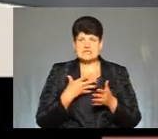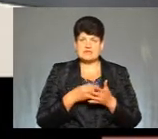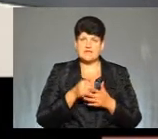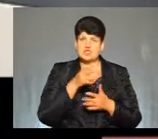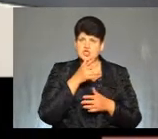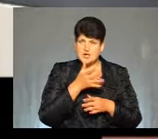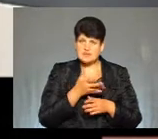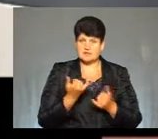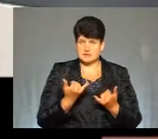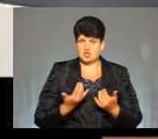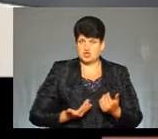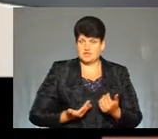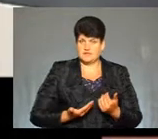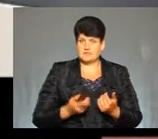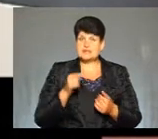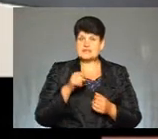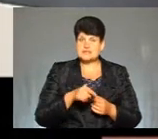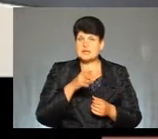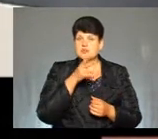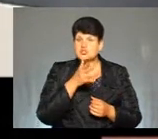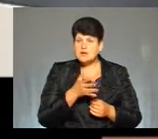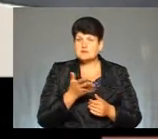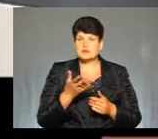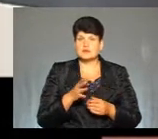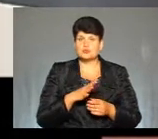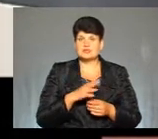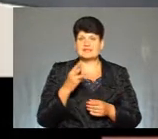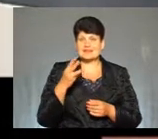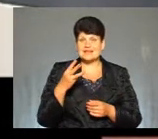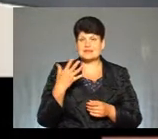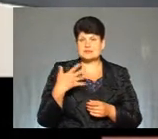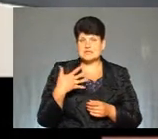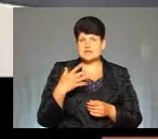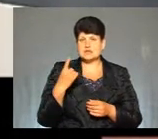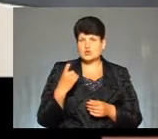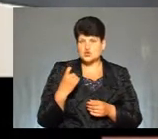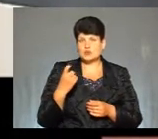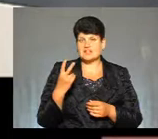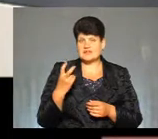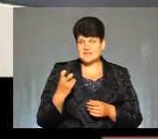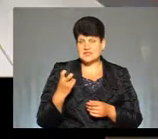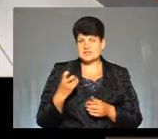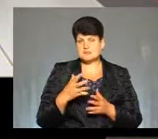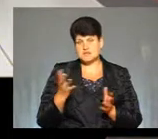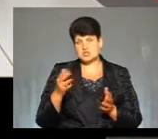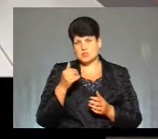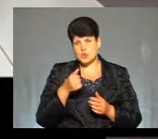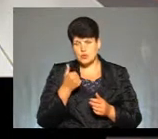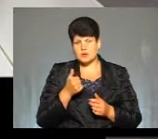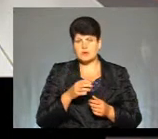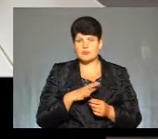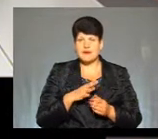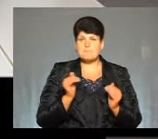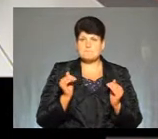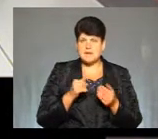якому ми зараз живемо, з тим часом, за який ще були 30, 50, 100, 200 і ще років. І іноді менше